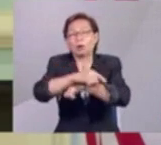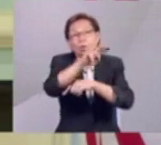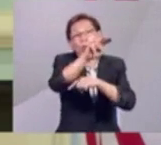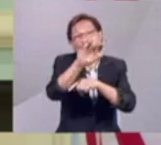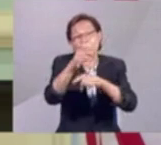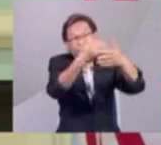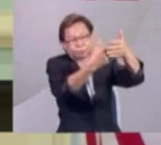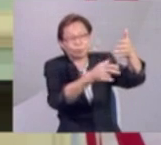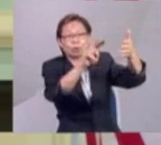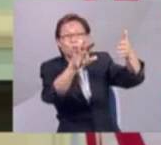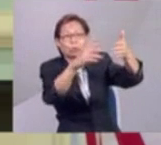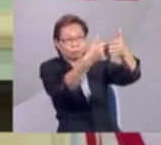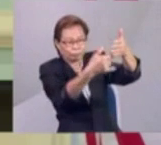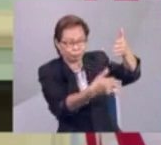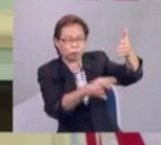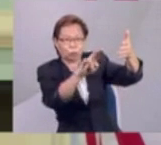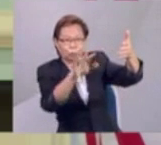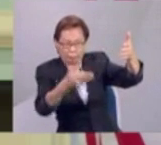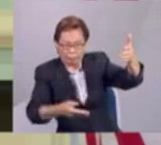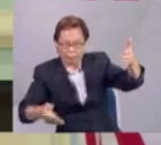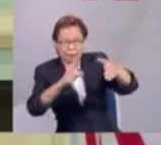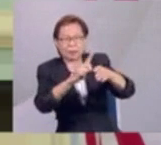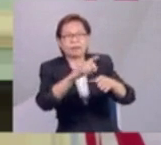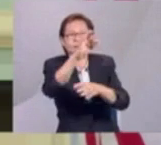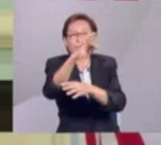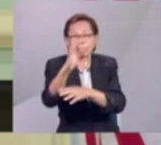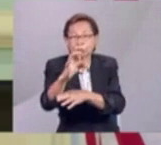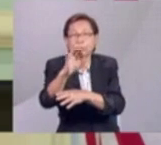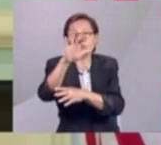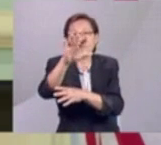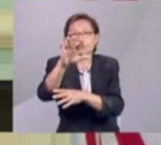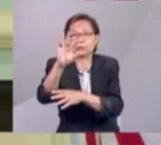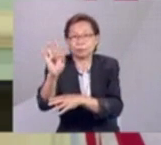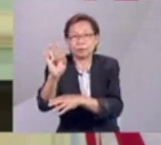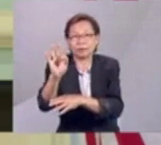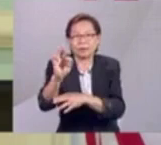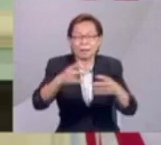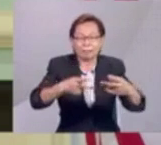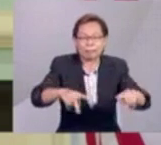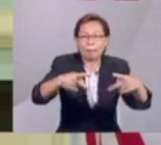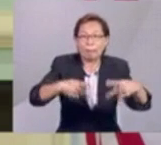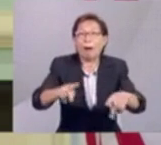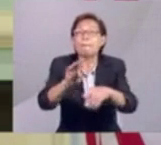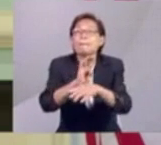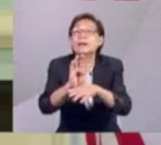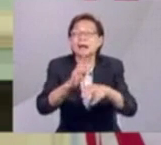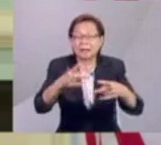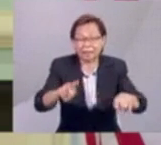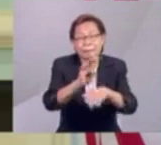jenis bekalan barang Andi 959 premis perniagaan